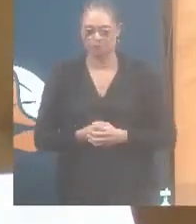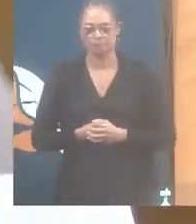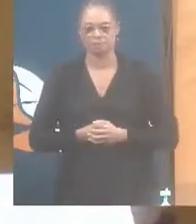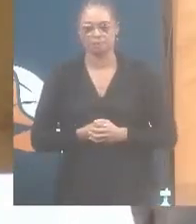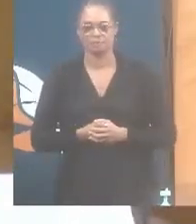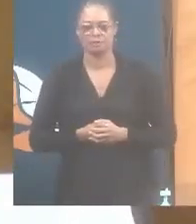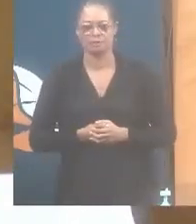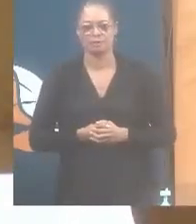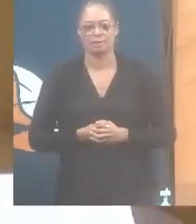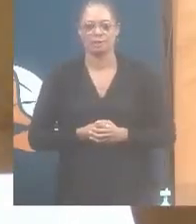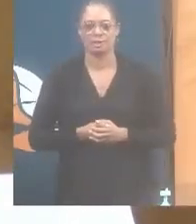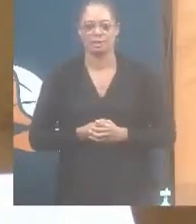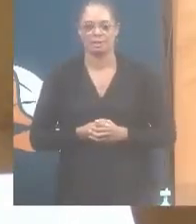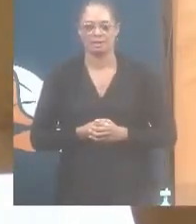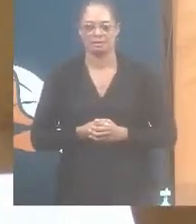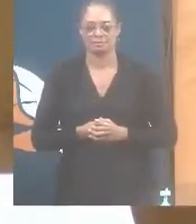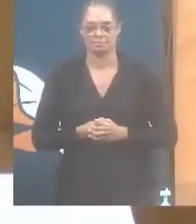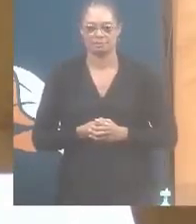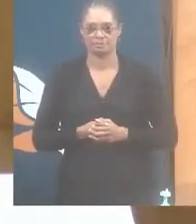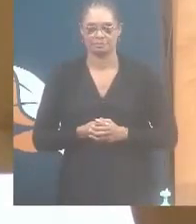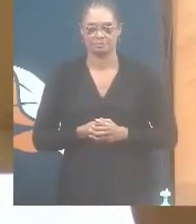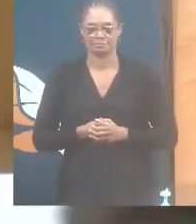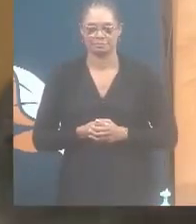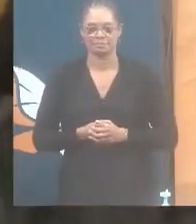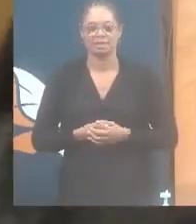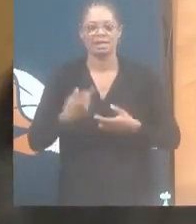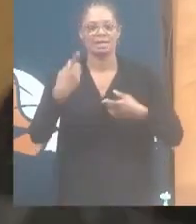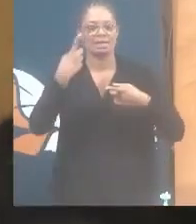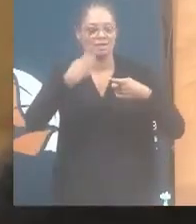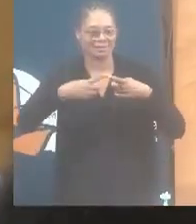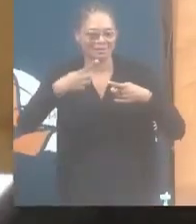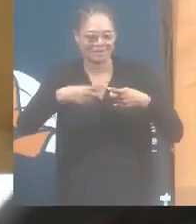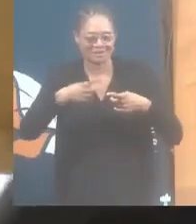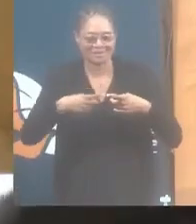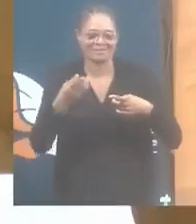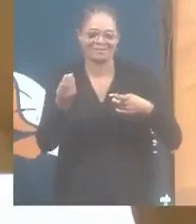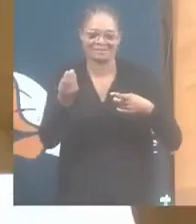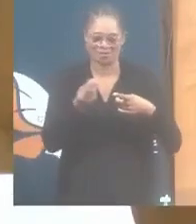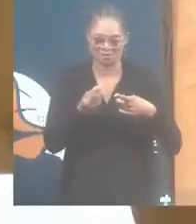Quand, dans les éléments que vous nous aviez donnés,